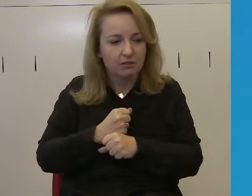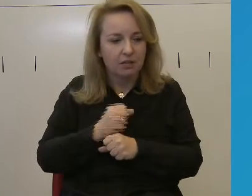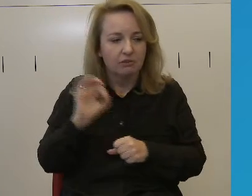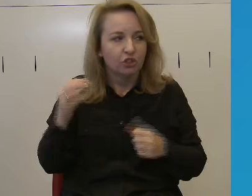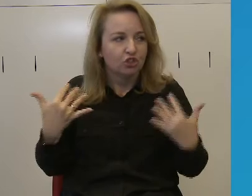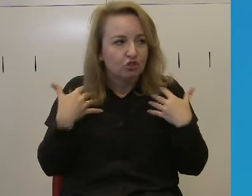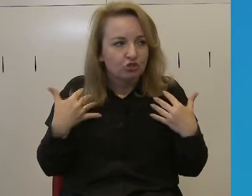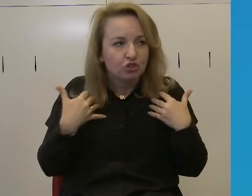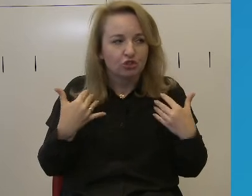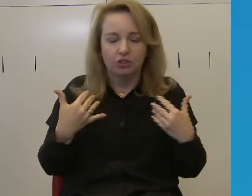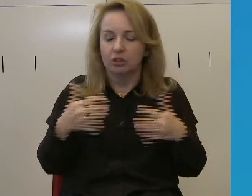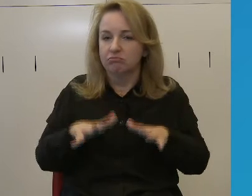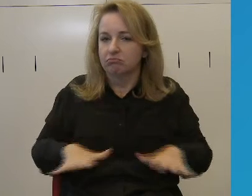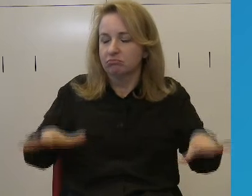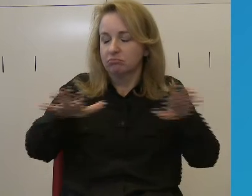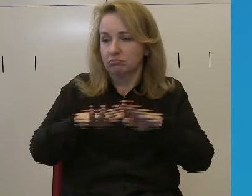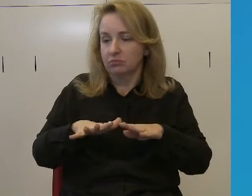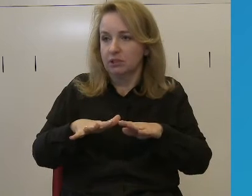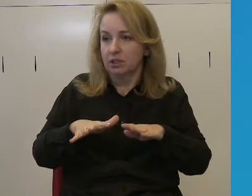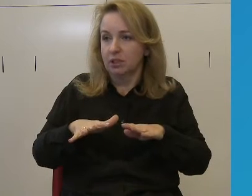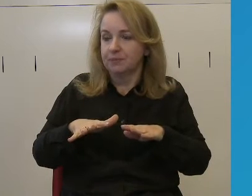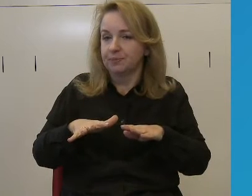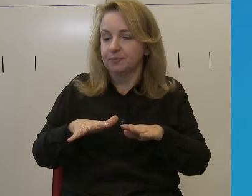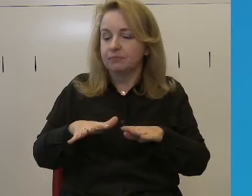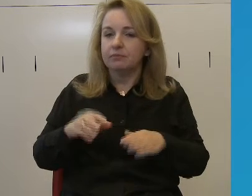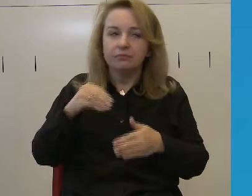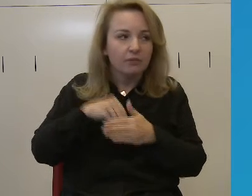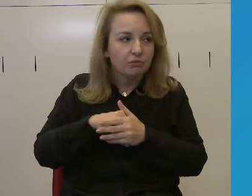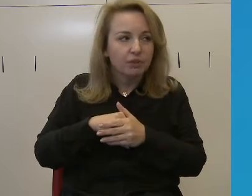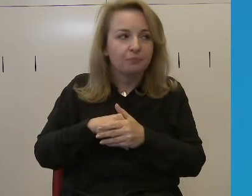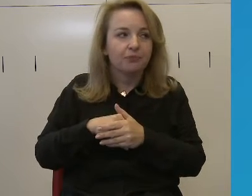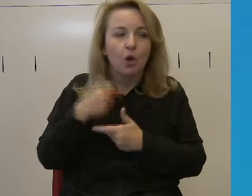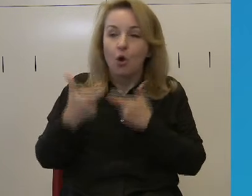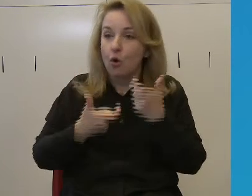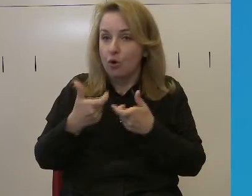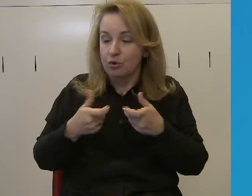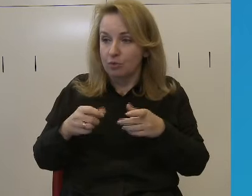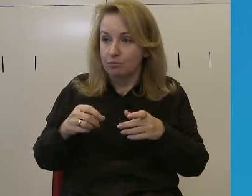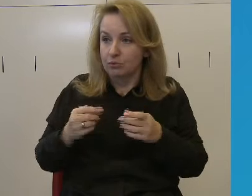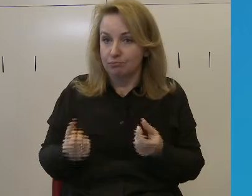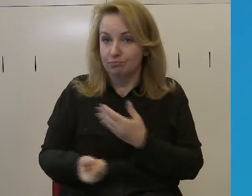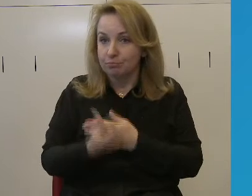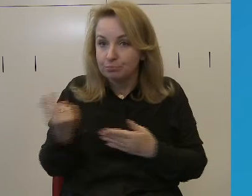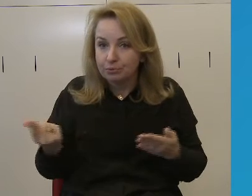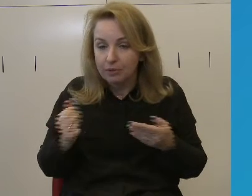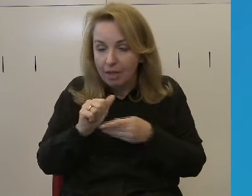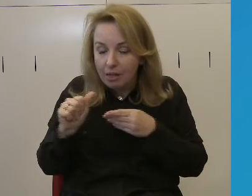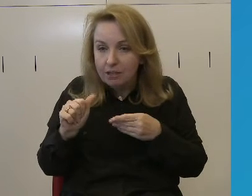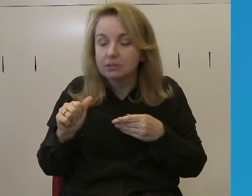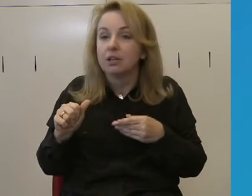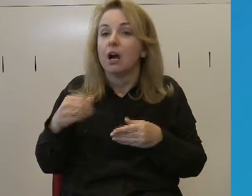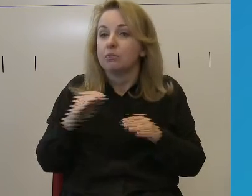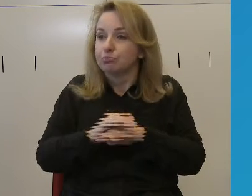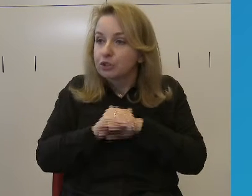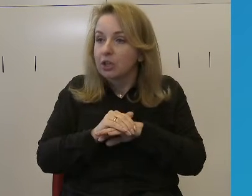się poruszamy. Żeby ta przestrzeń zaistniała jako przestrzeń zrównoważona, przyjazna